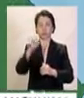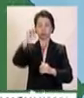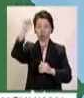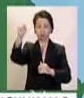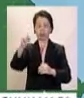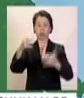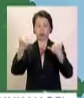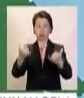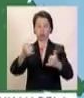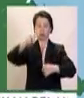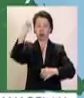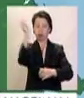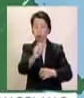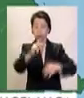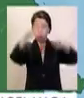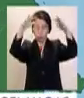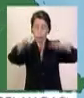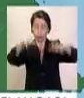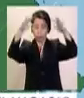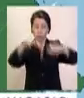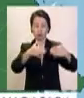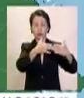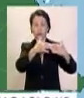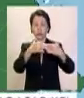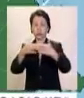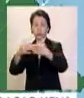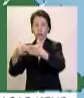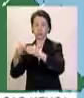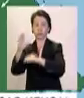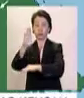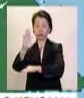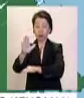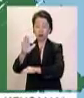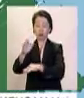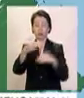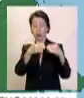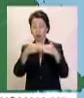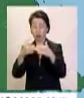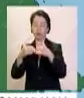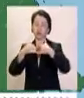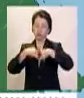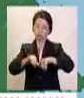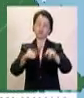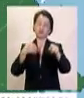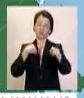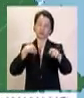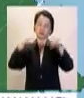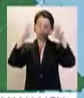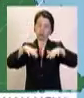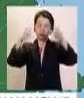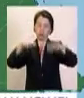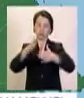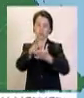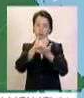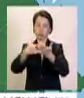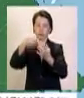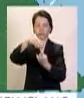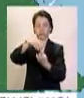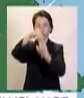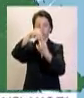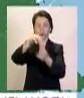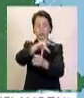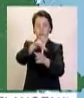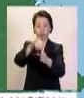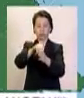ini, ribut petir dan hujan lebat yang berterusan sejak dari petang tadi masih lagi berlaku di beberapa bahagian, terutamanya